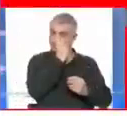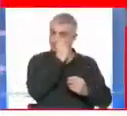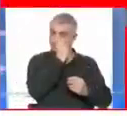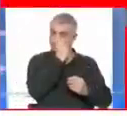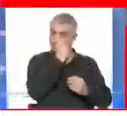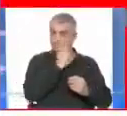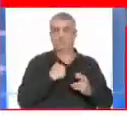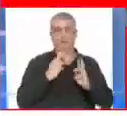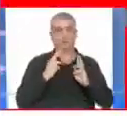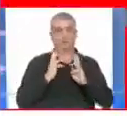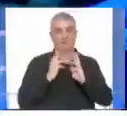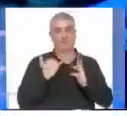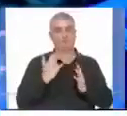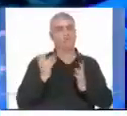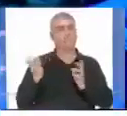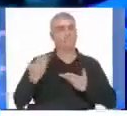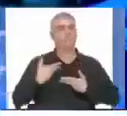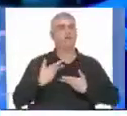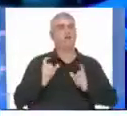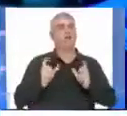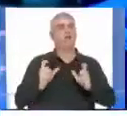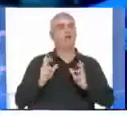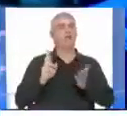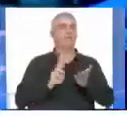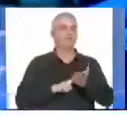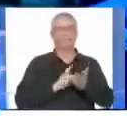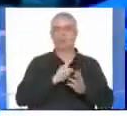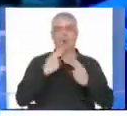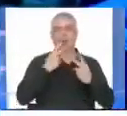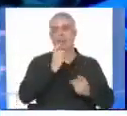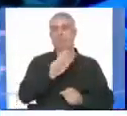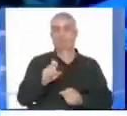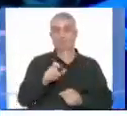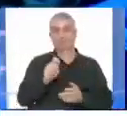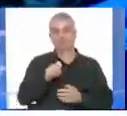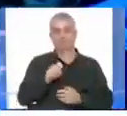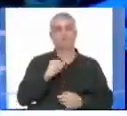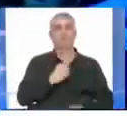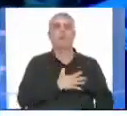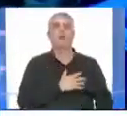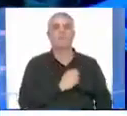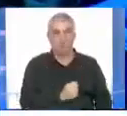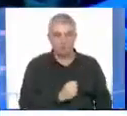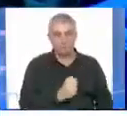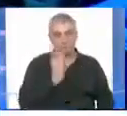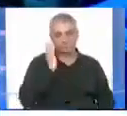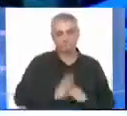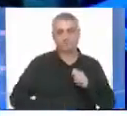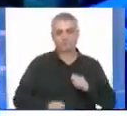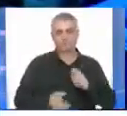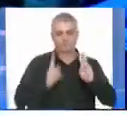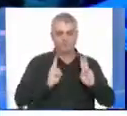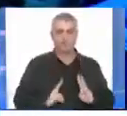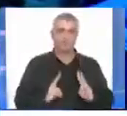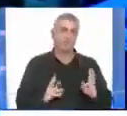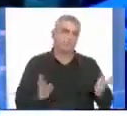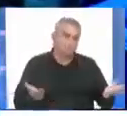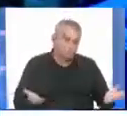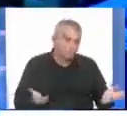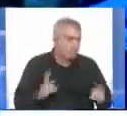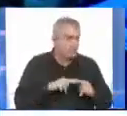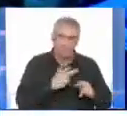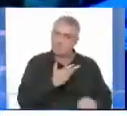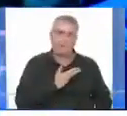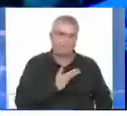שעכשיו תבוא בקשה להגנה מן הצדק, או אין להשיב להשמה, והשופטים עזרו את האומץ וקטעו את הפרסה הזאת. אתה יודע מה? אחרת הם